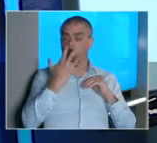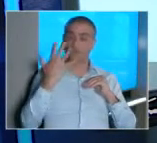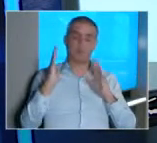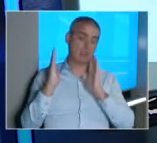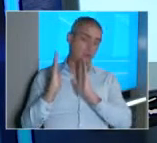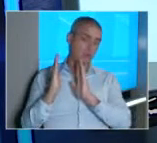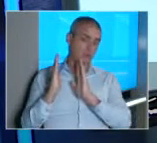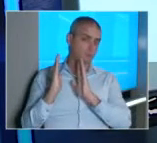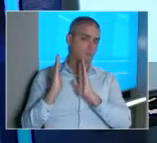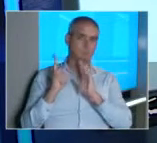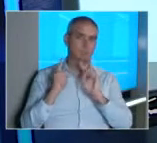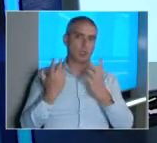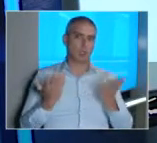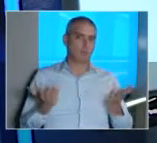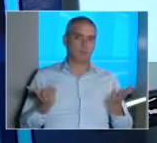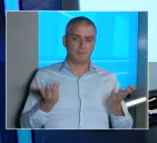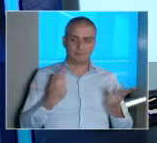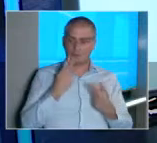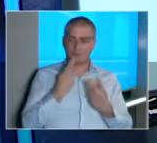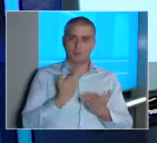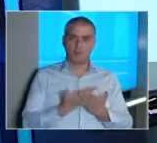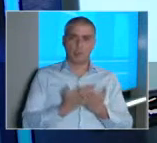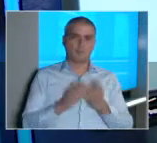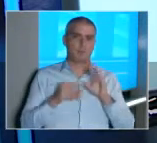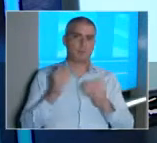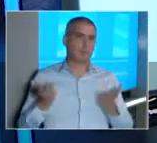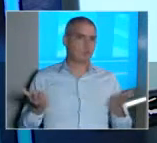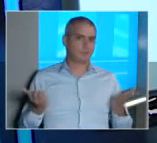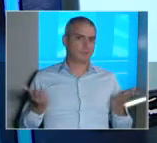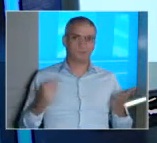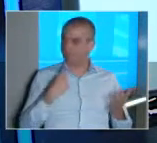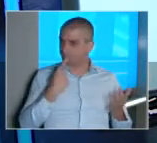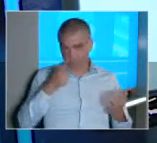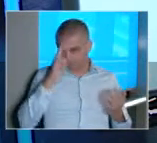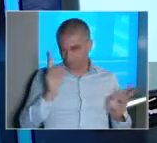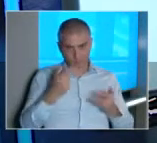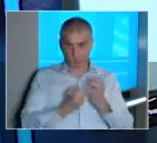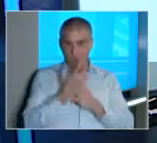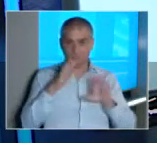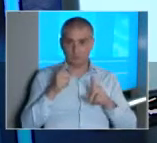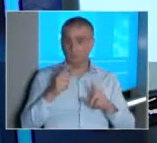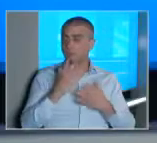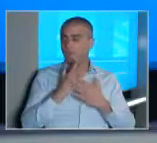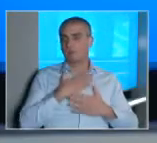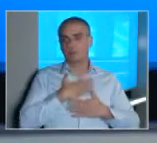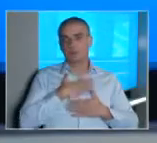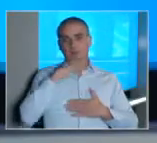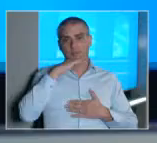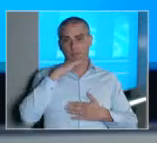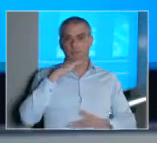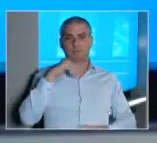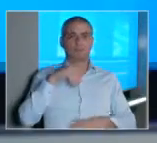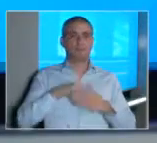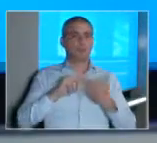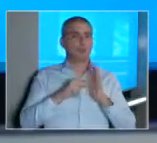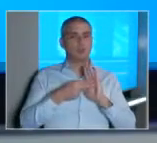ל-54-55 מנדטים. מה קורה אם אלו התוצאות האמיתיות בבחירות? האם זה אומר שהליכוד לא יכול להרכיב את הממשלה? נמאס לי להיות